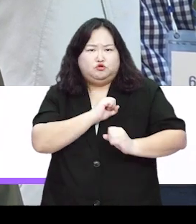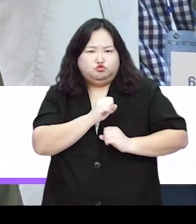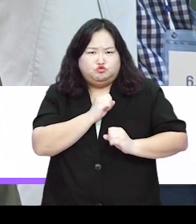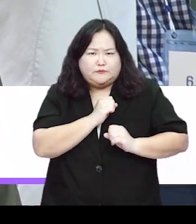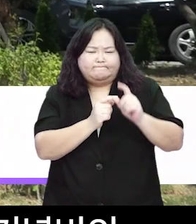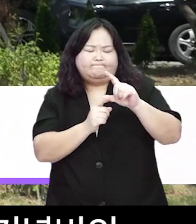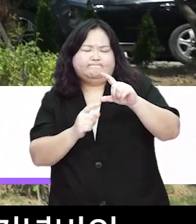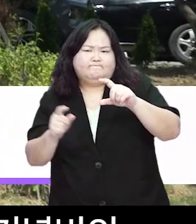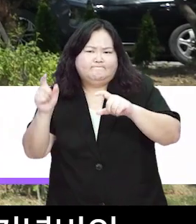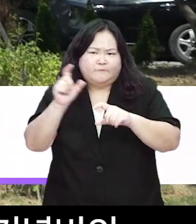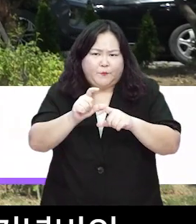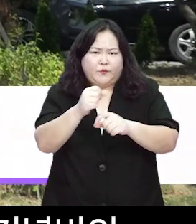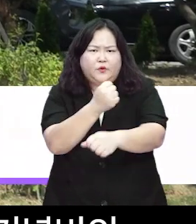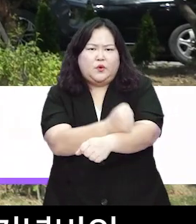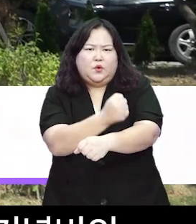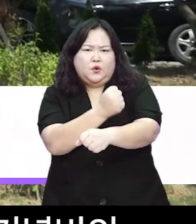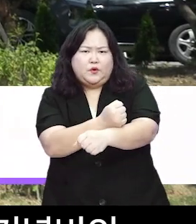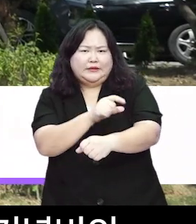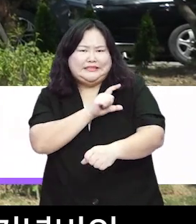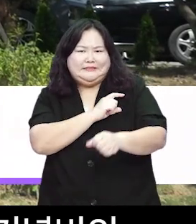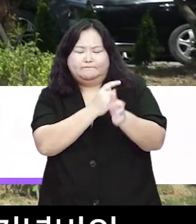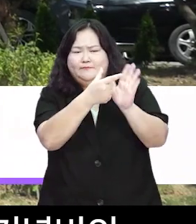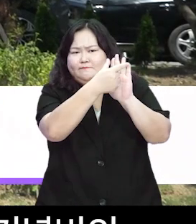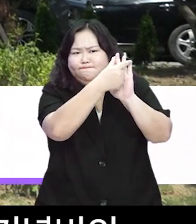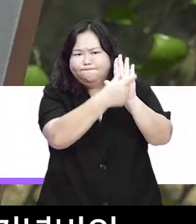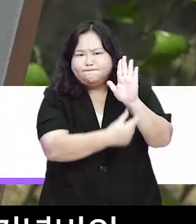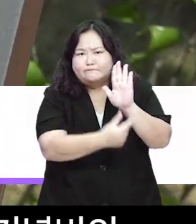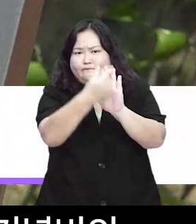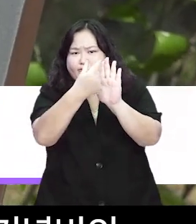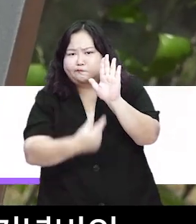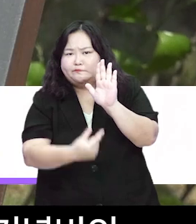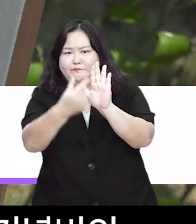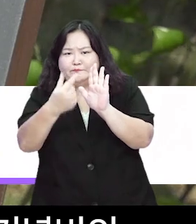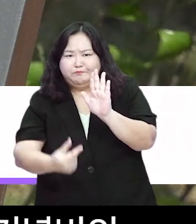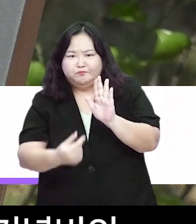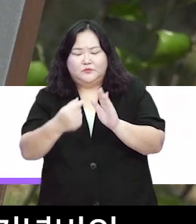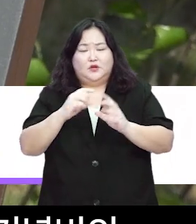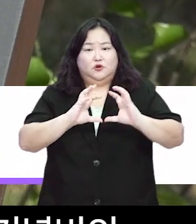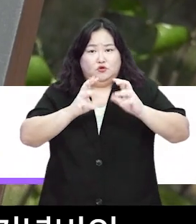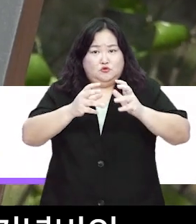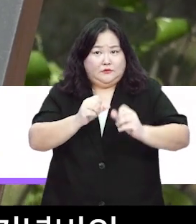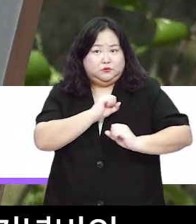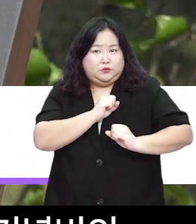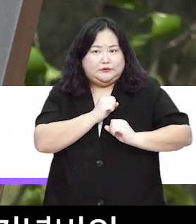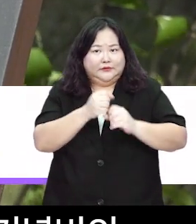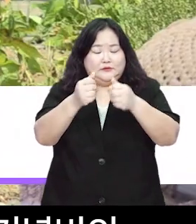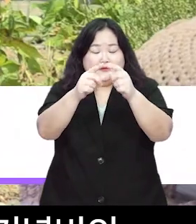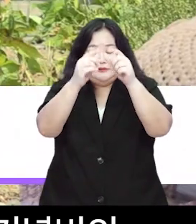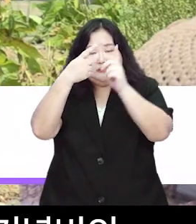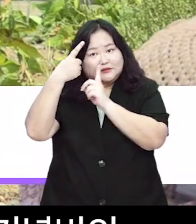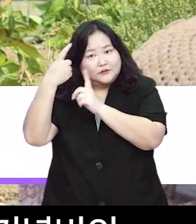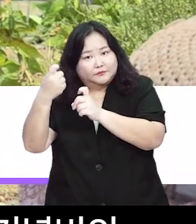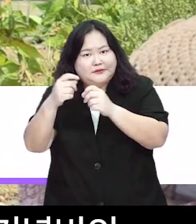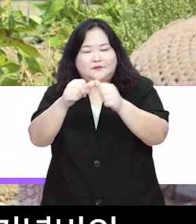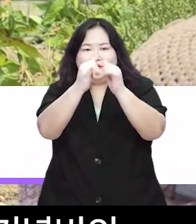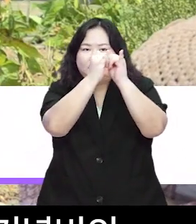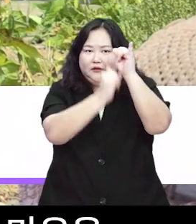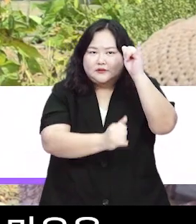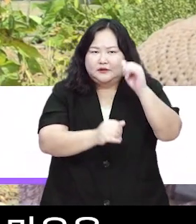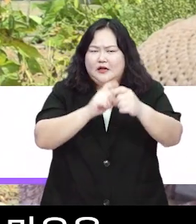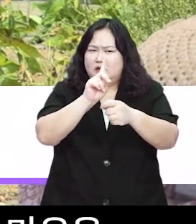을 식선 119명 국가유공자의 이름이 새겨진 북면 625 참전 국가유공자